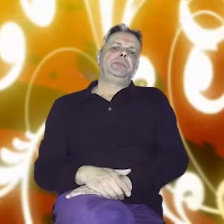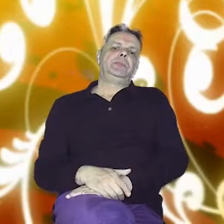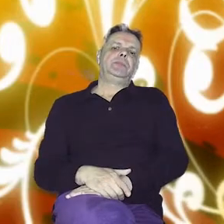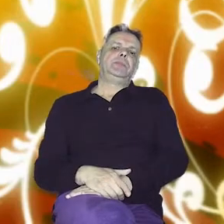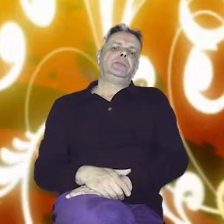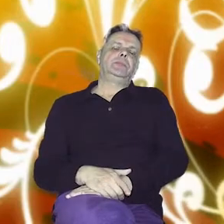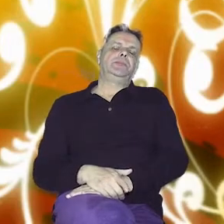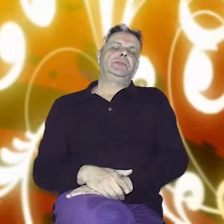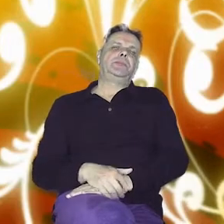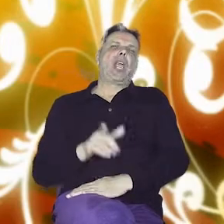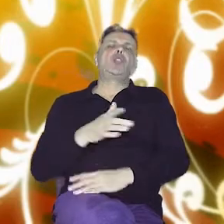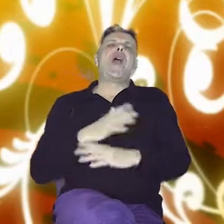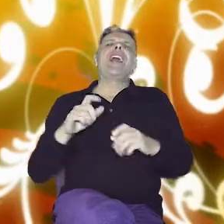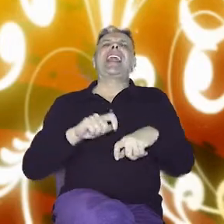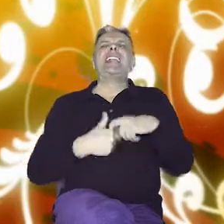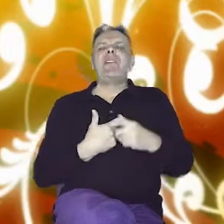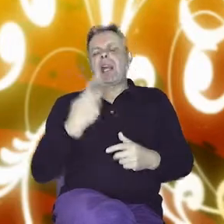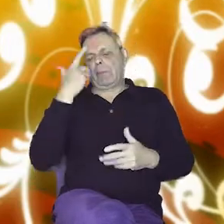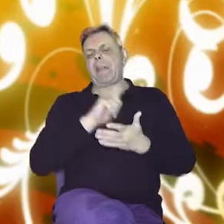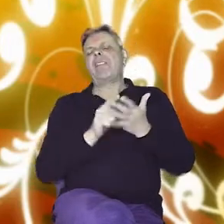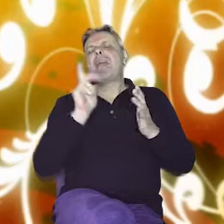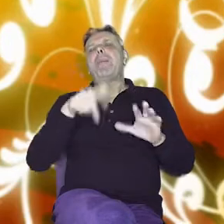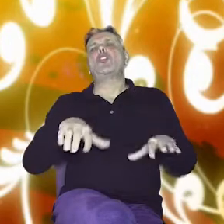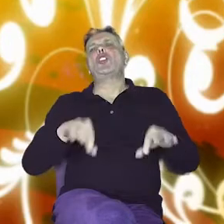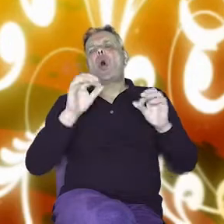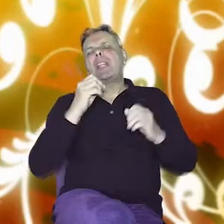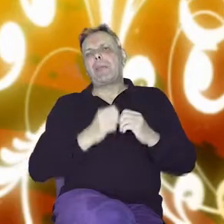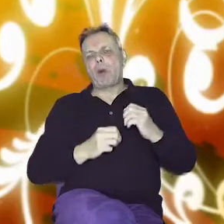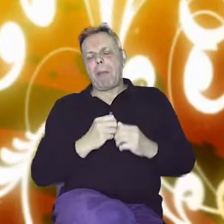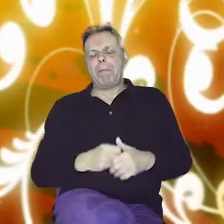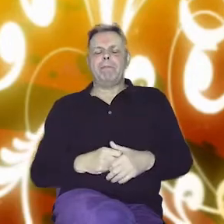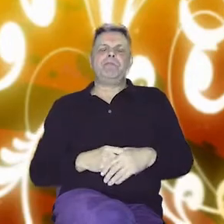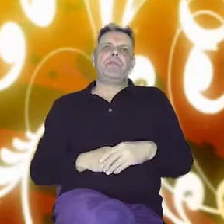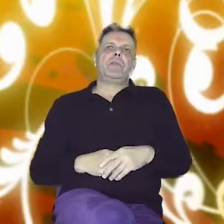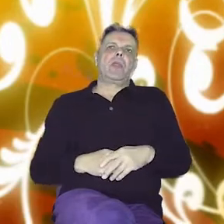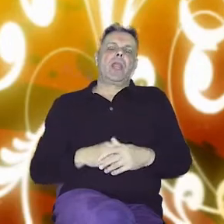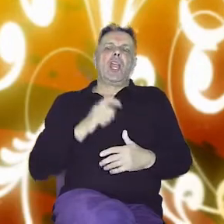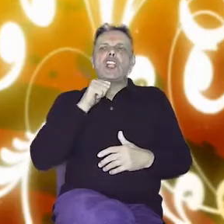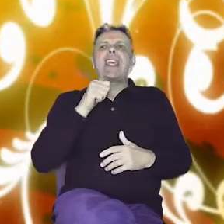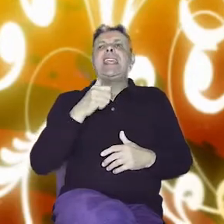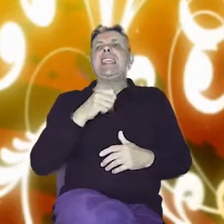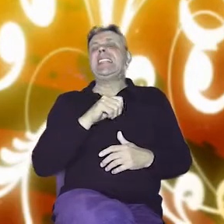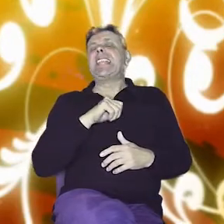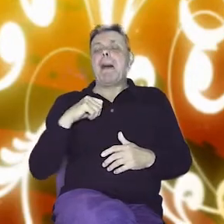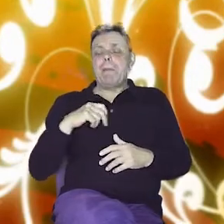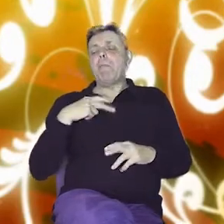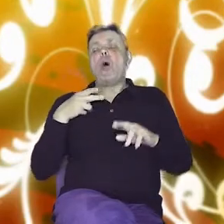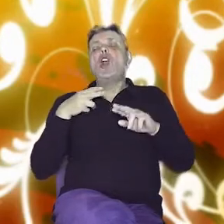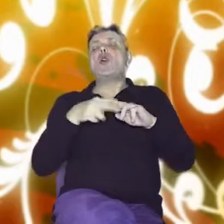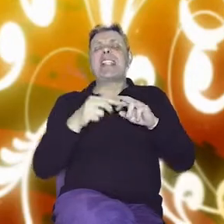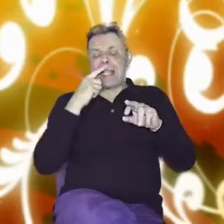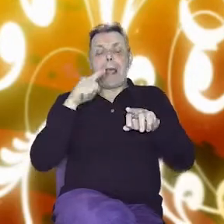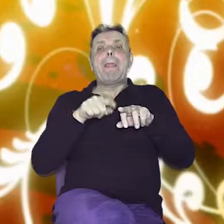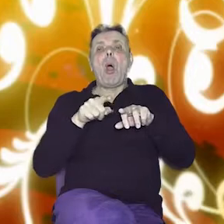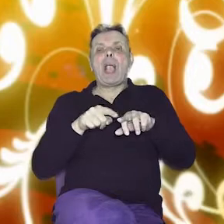je to stvar, jer na vrijeme možete otkriti neki problem, jer on čak sam može odrezati nokat i za 10 dana se